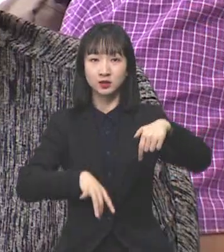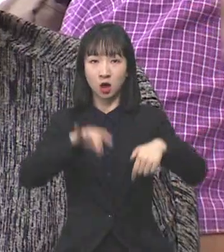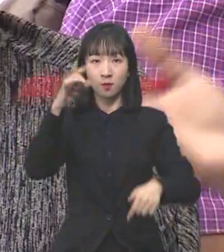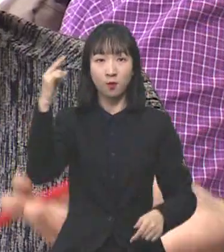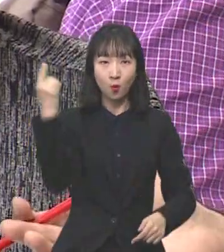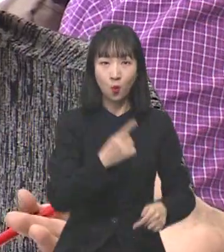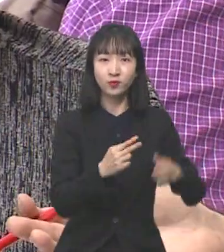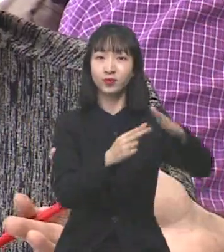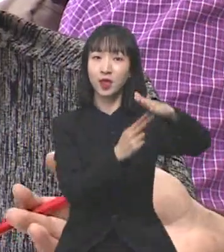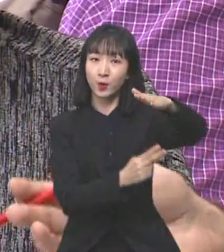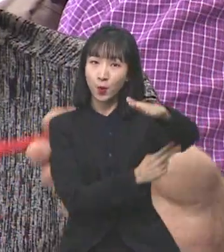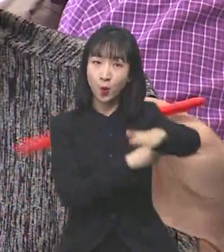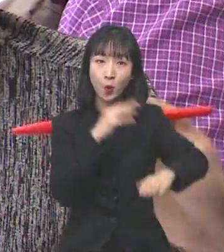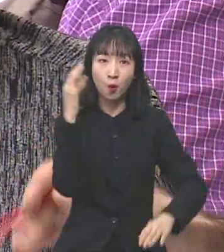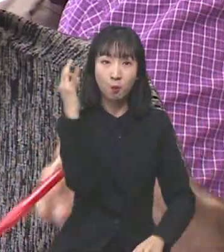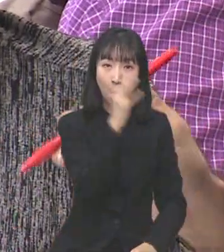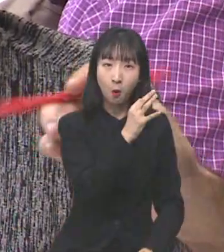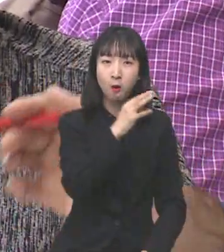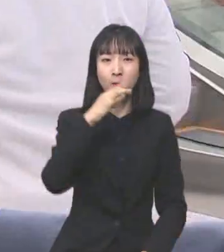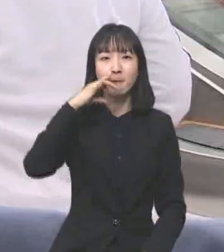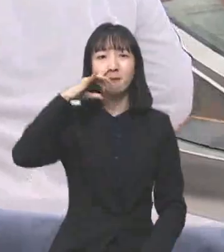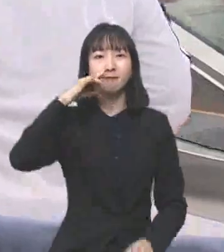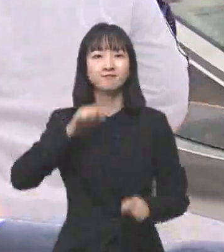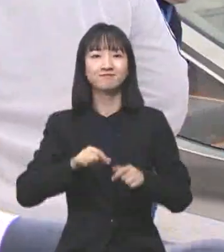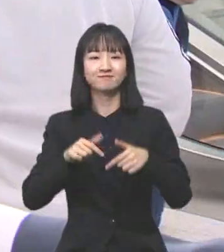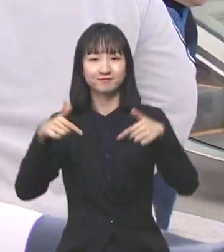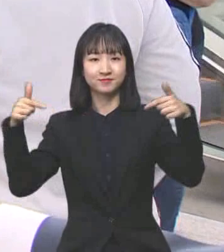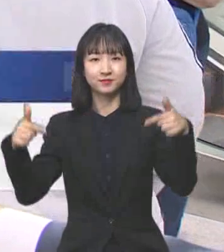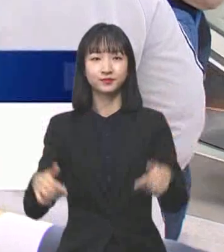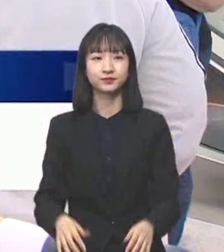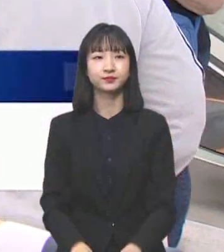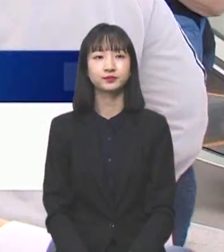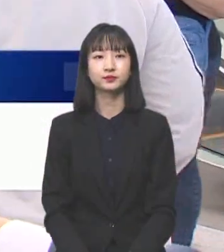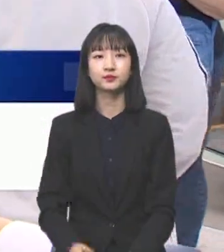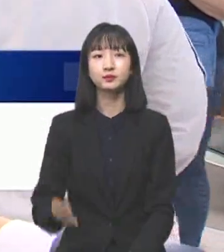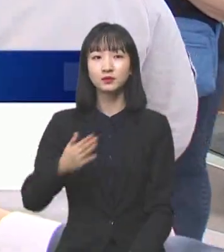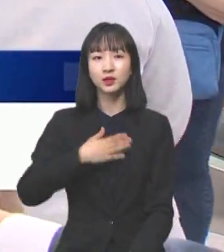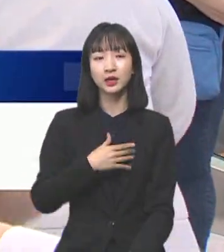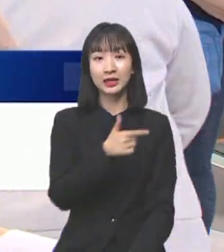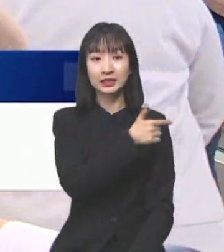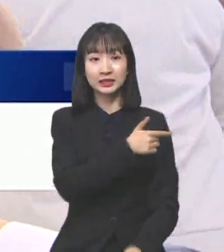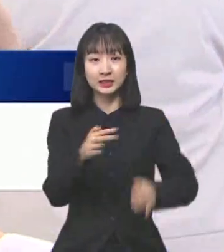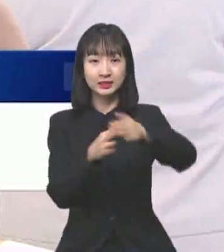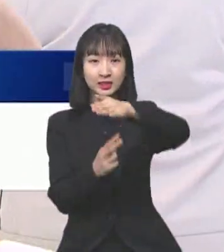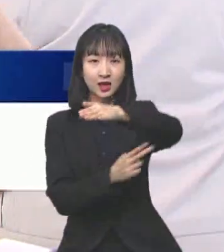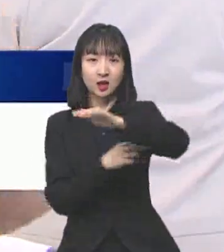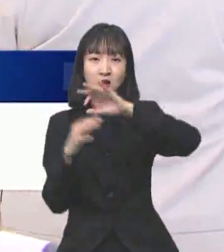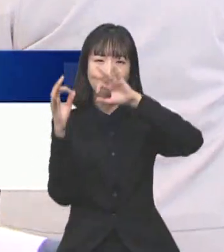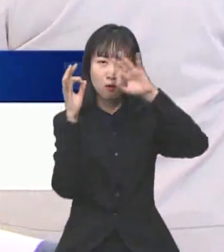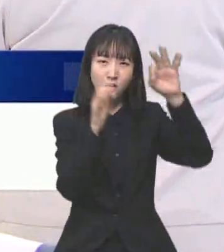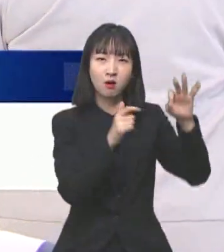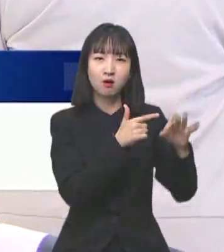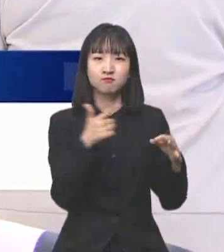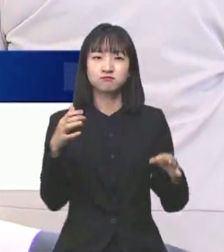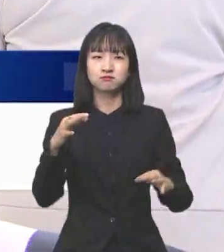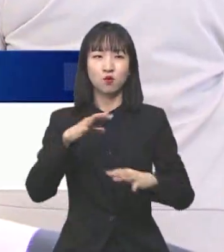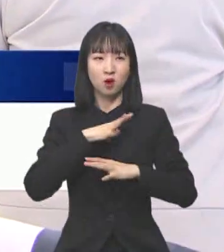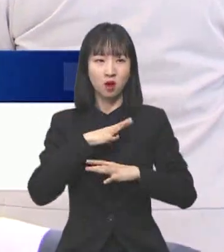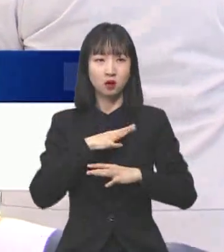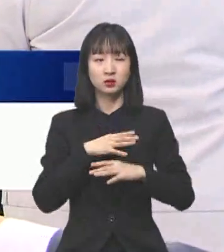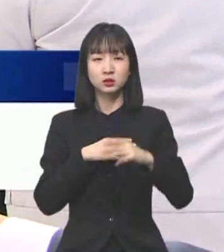관광객들의 호기심을 자극합니다 i'm as rise 이기에 예